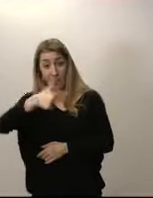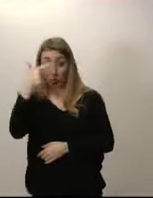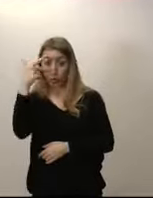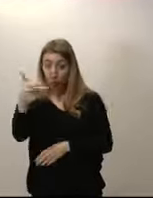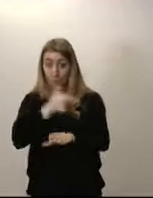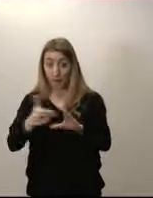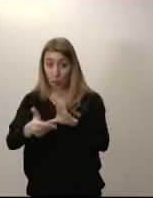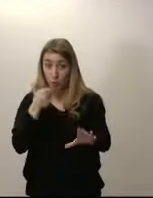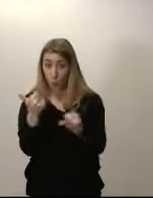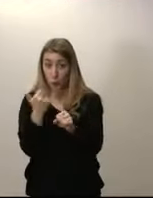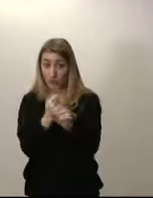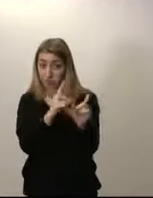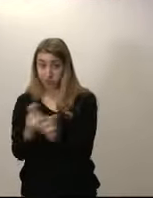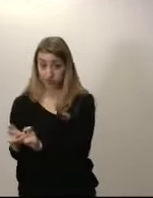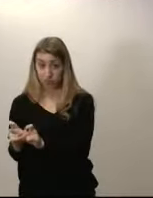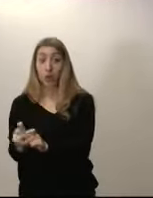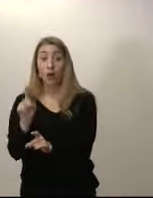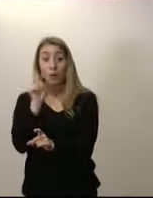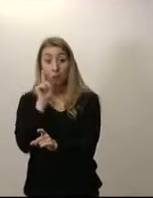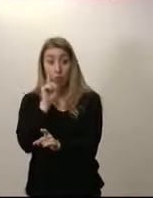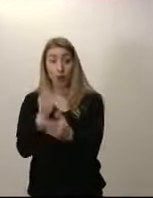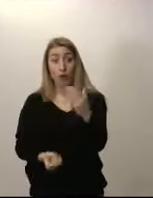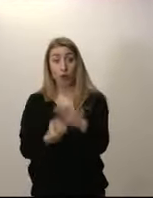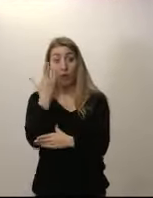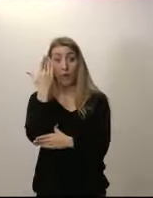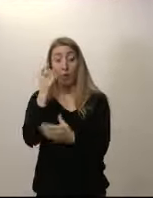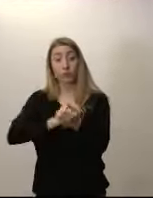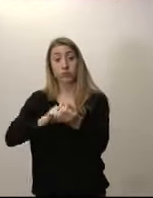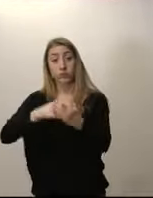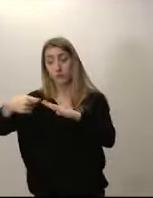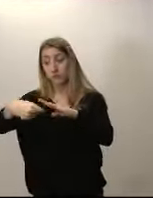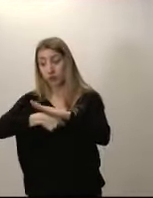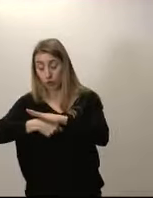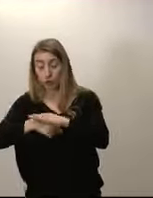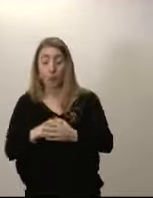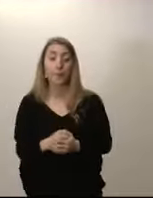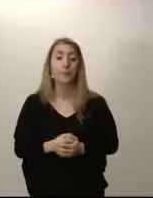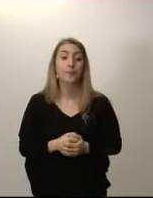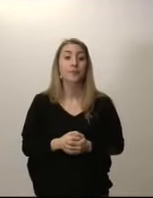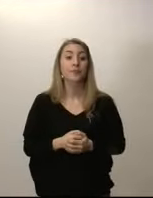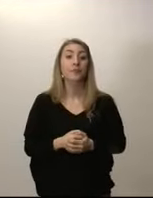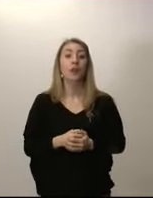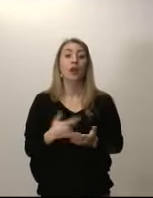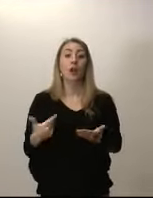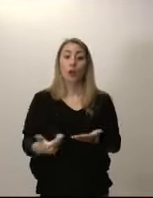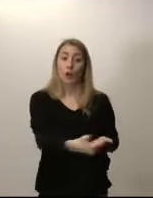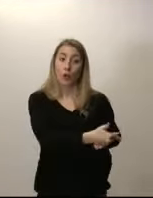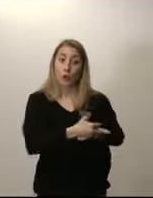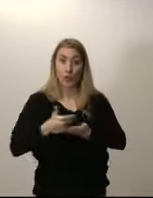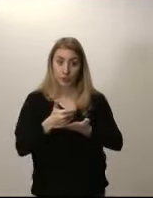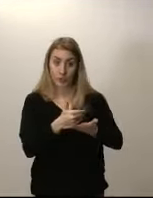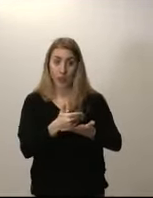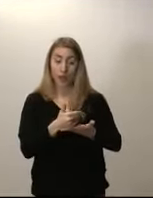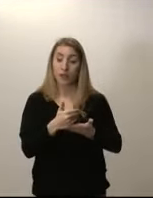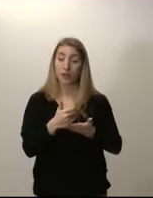an, en raison de la mise en place de nouvelles sources de financement. Les recettes liées, et c'était expliqué parfaitement par M.